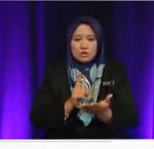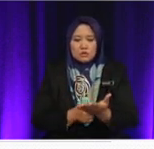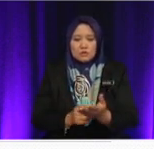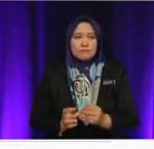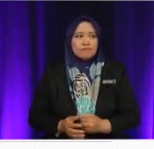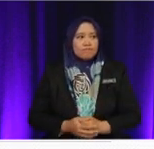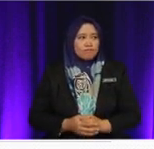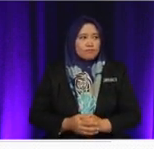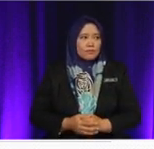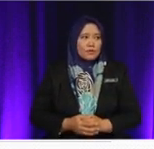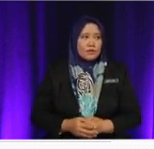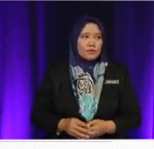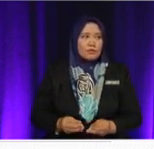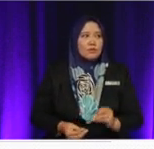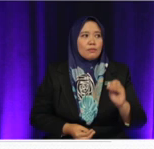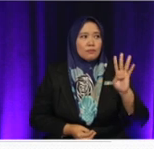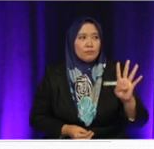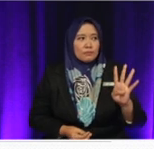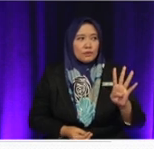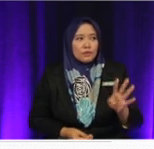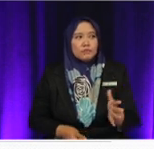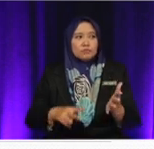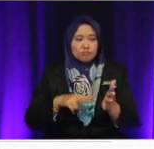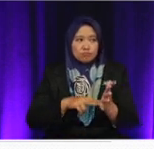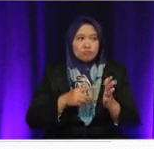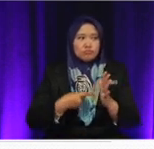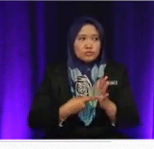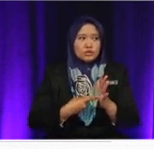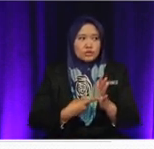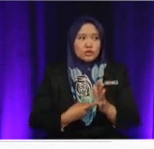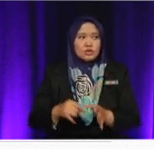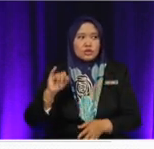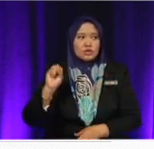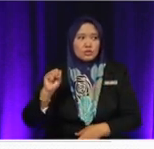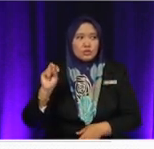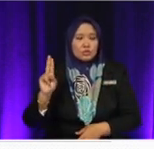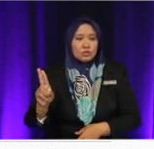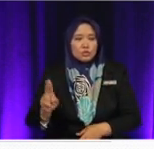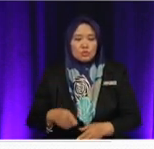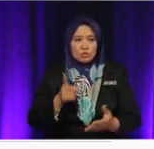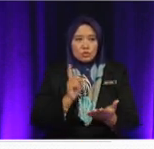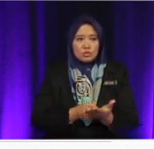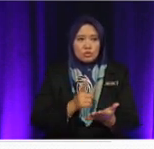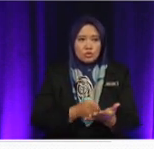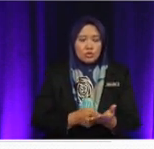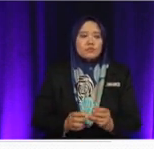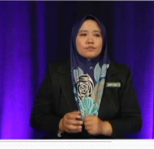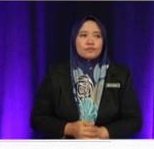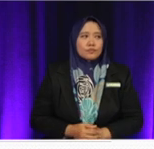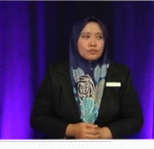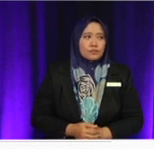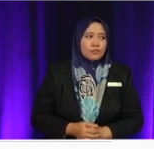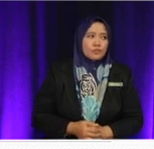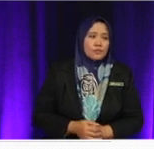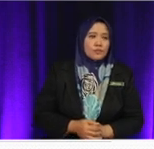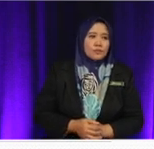Seterusnya, ia juga dapat mendefinisikan isu perundingan supaya tiada yang terlibat dan mungkir janji.